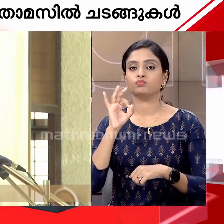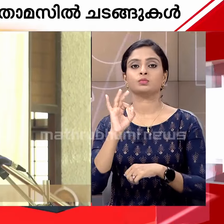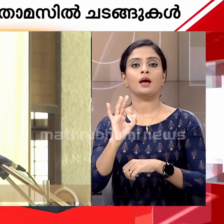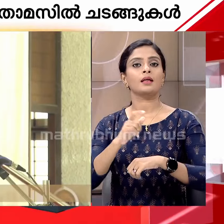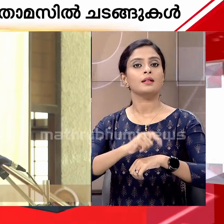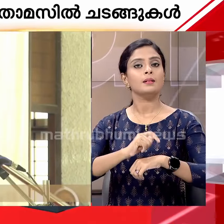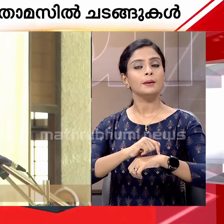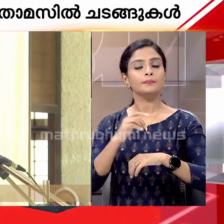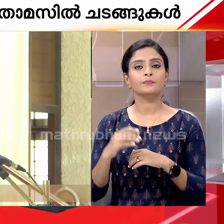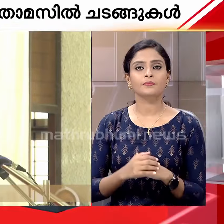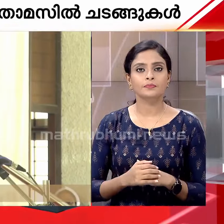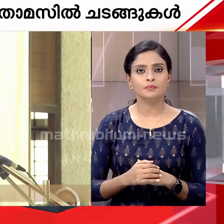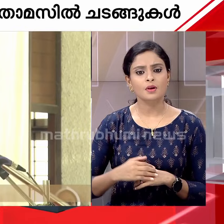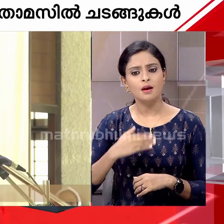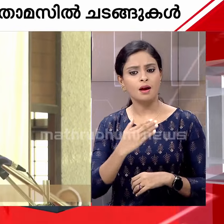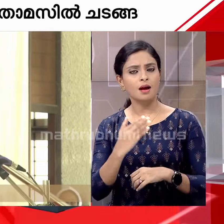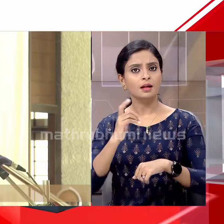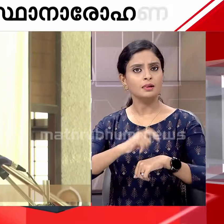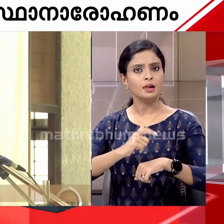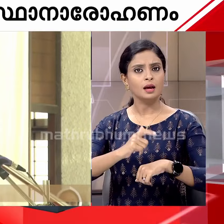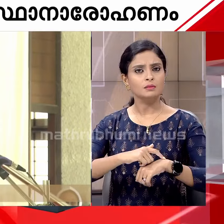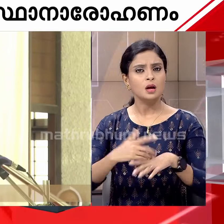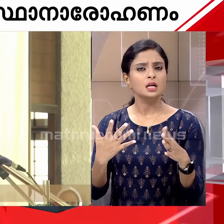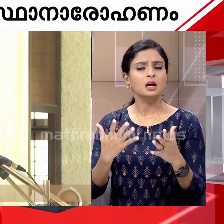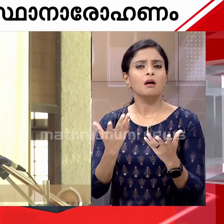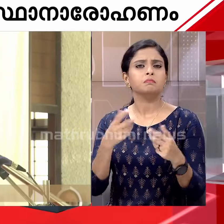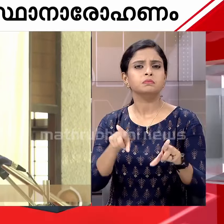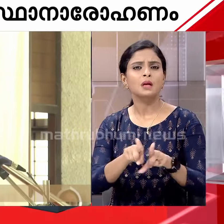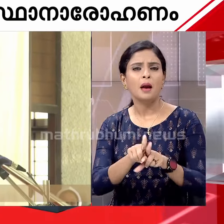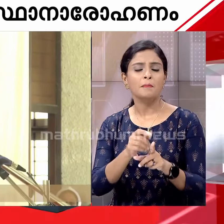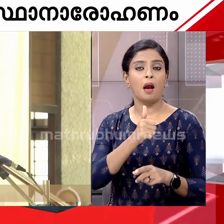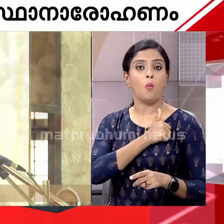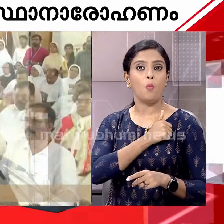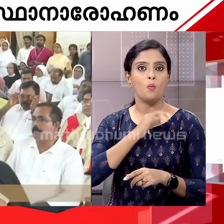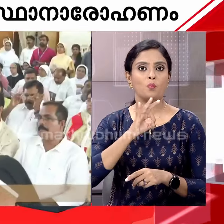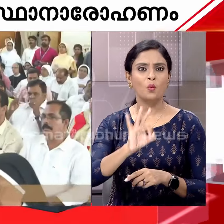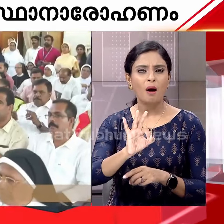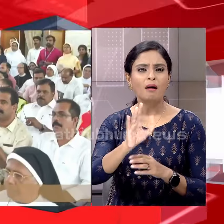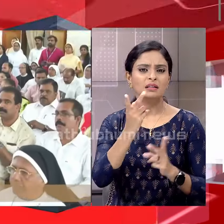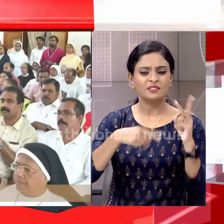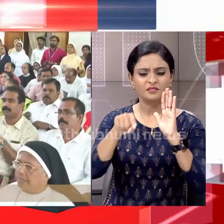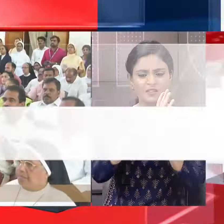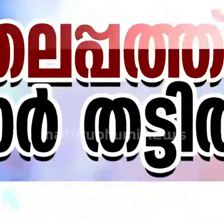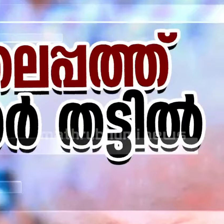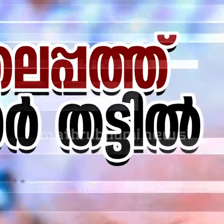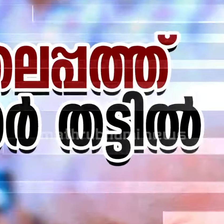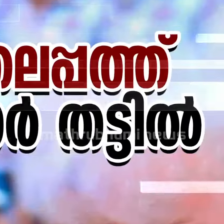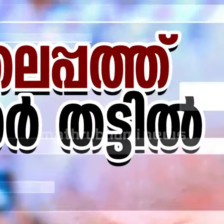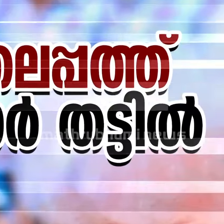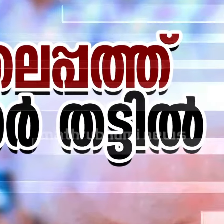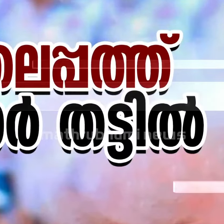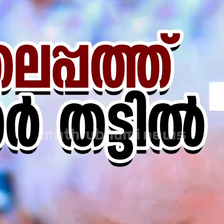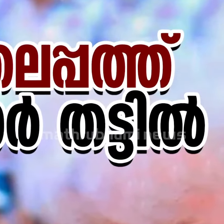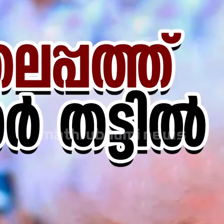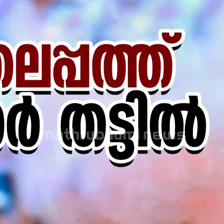ആ കാലഘട്ടത്തിൽ സ്നേഹത്തിന് പരിക്ക് പറ്റാതിരിക്കാനാണ് സഭിതാക്കന്മാർ കഠിനമായി ശ്രമിച്ചത്. ആ പാരമ്പര്യത്തിൽ